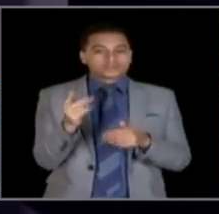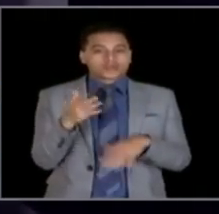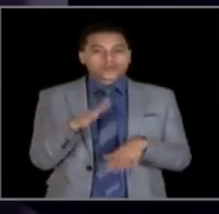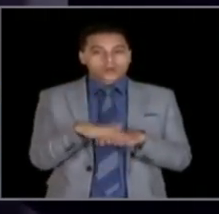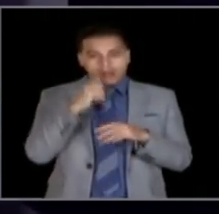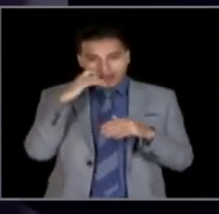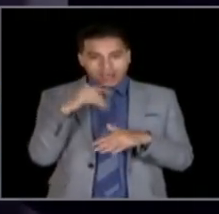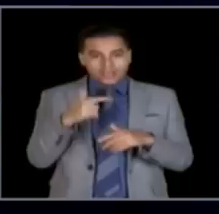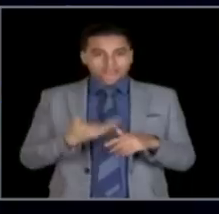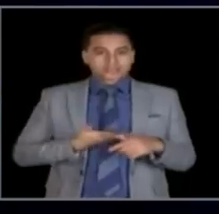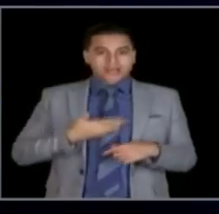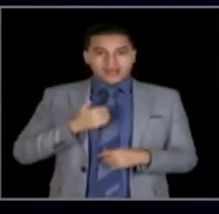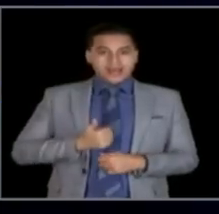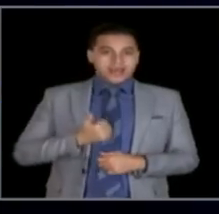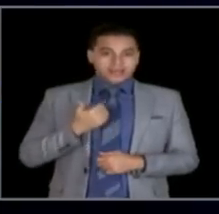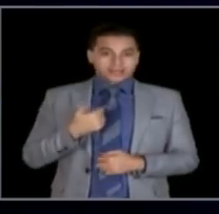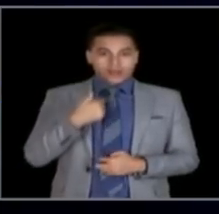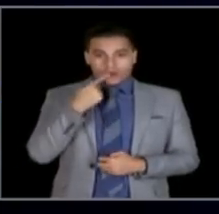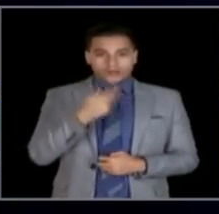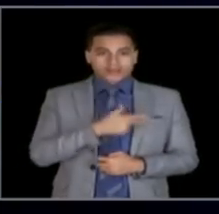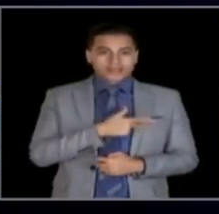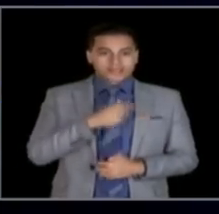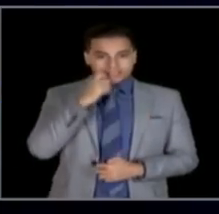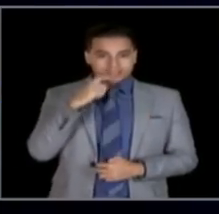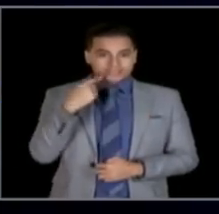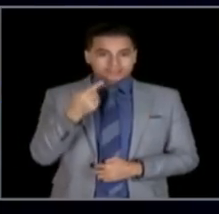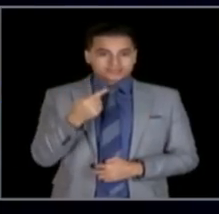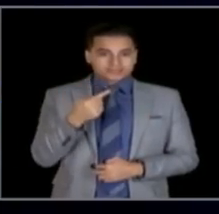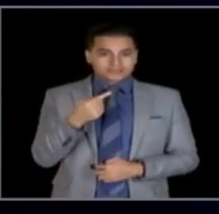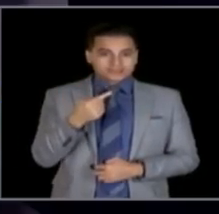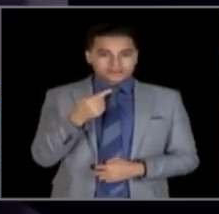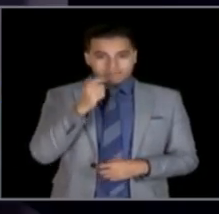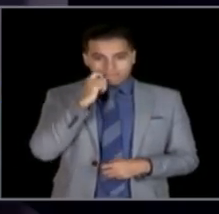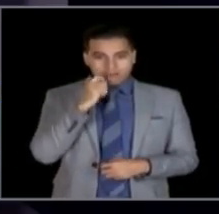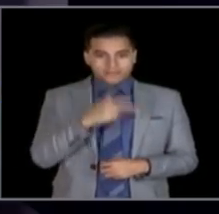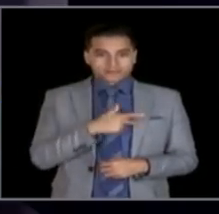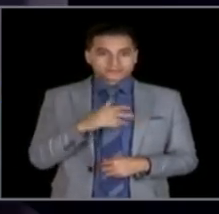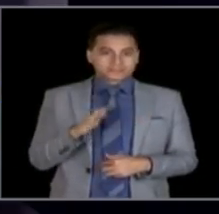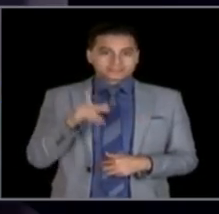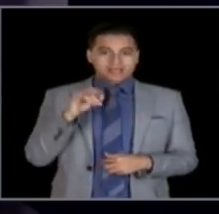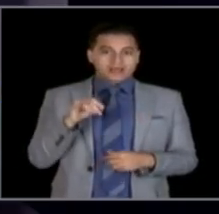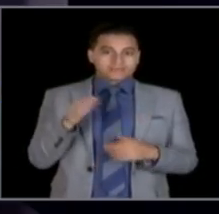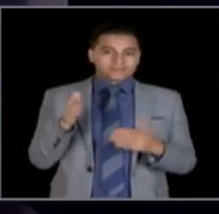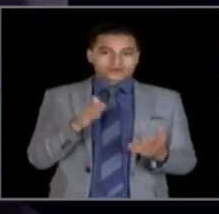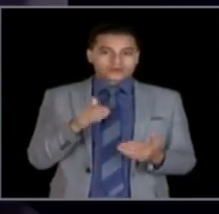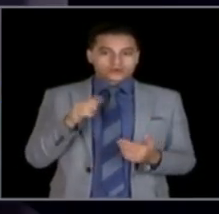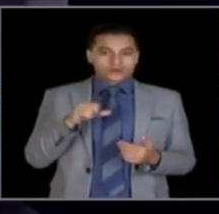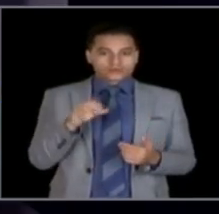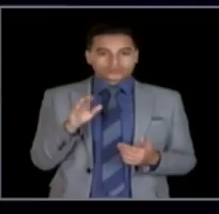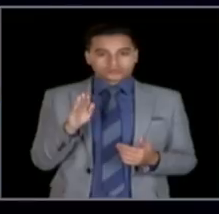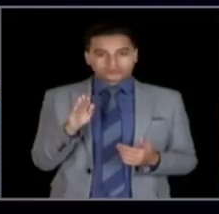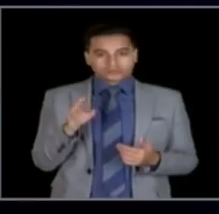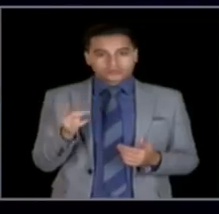حياته. ده أنا قلت لكم كمان سام أوستر، قلت اسم والده،